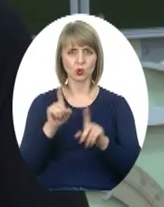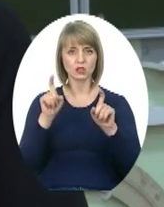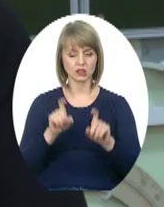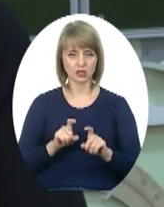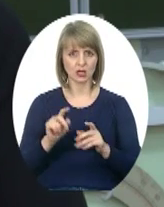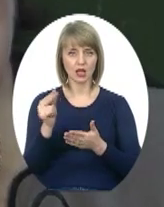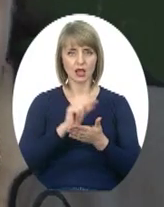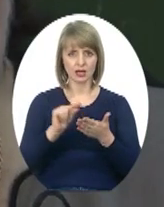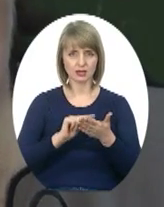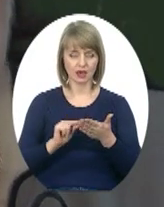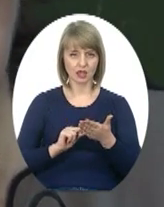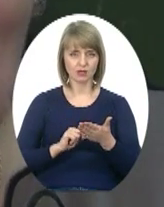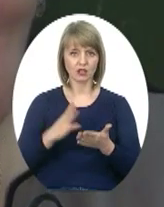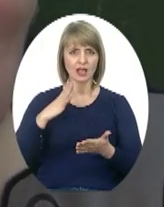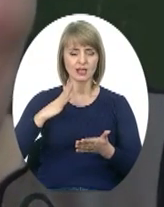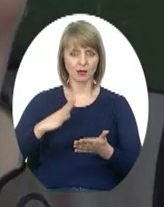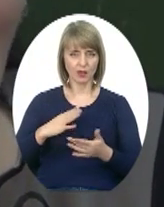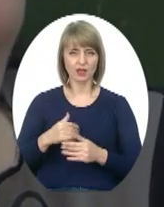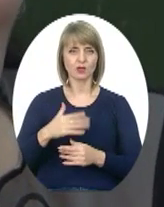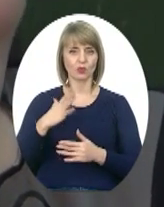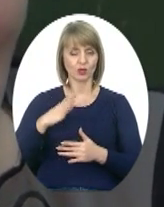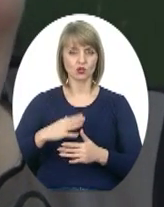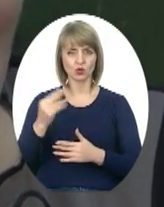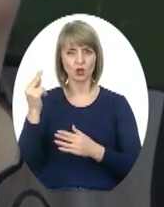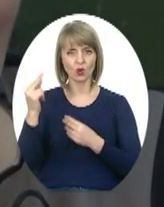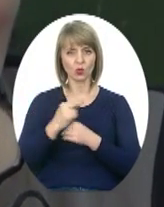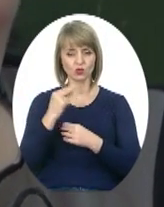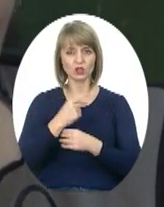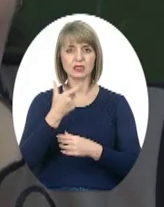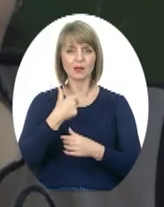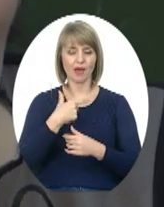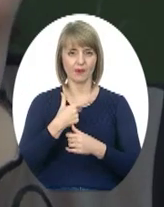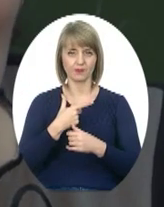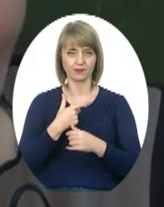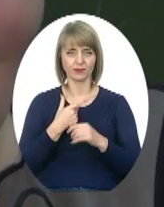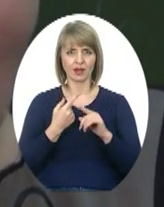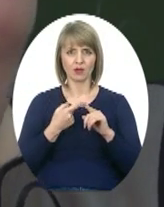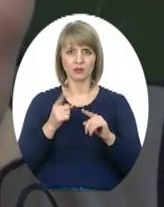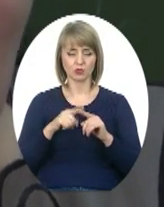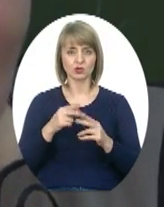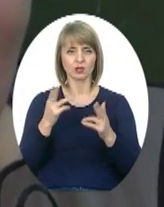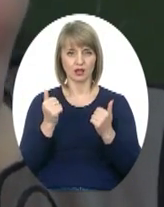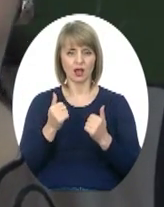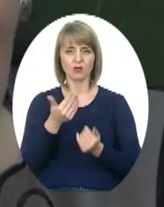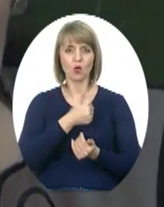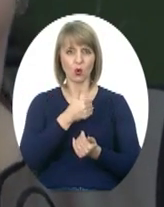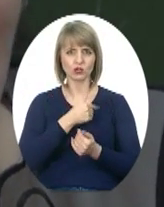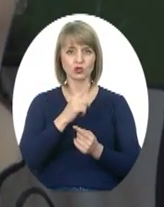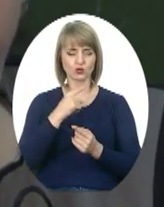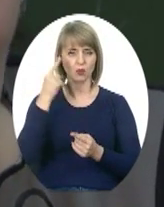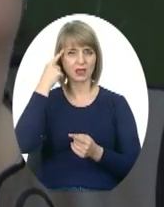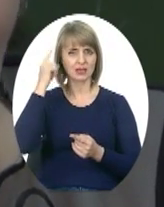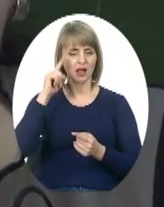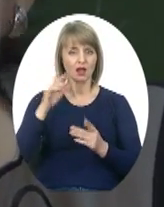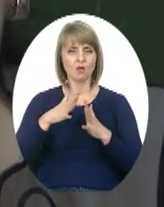сидит и раскрашивает. Терпение вот пришлось учить в первую очередь себя. Потому что, ну да, хочется, чтобы